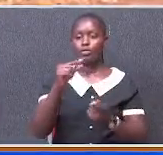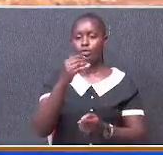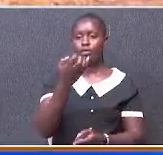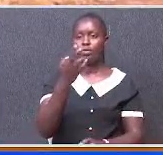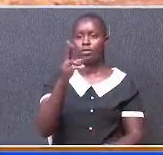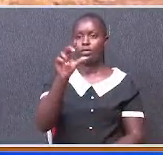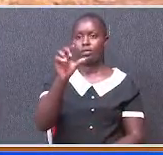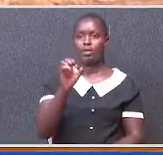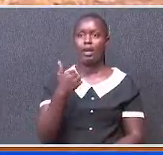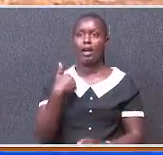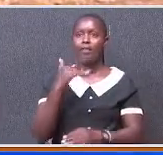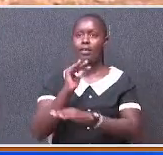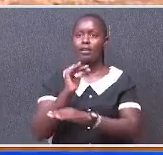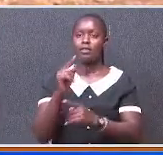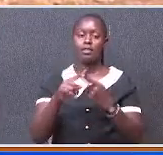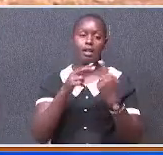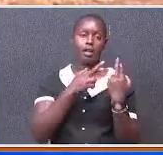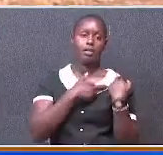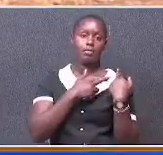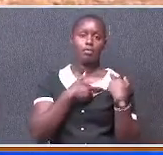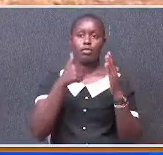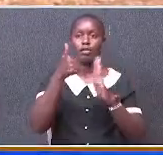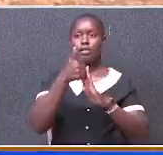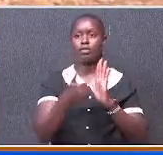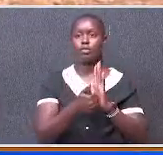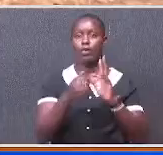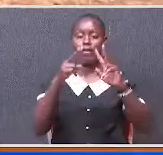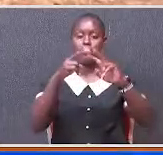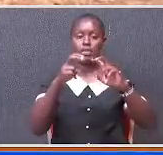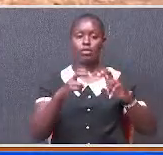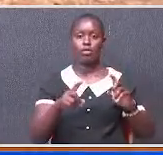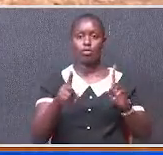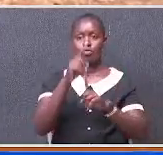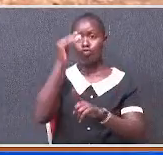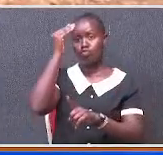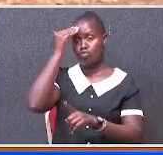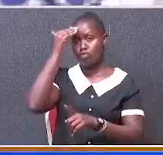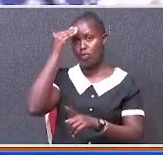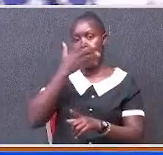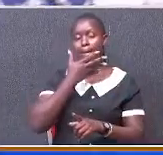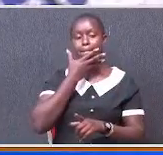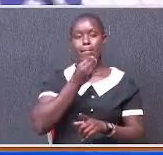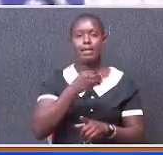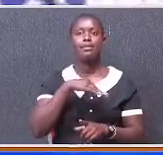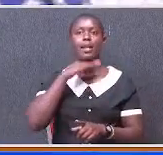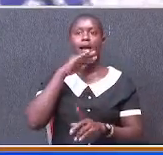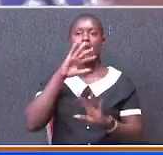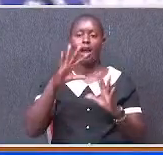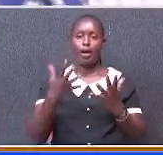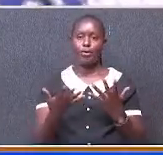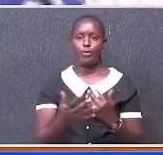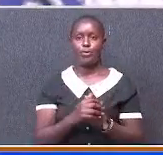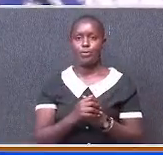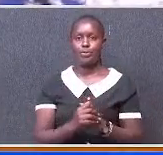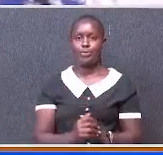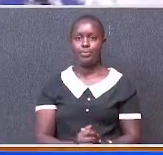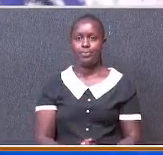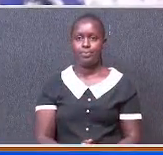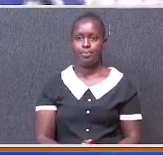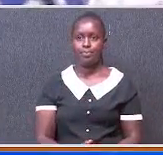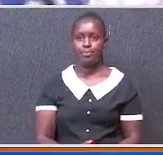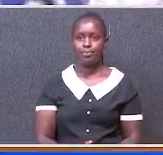they have called upon responsible agencies to investigate and determine what killed the former lawmaker.